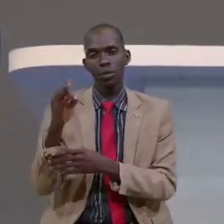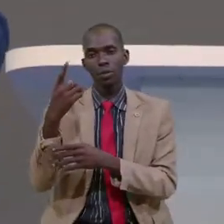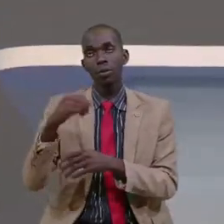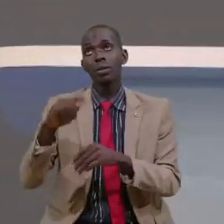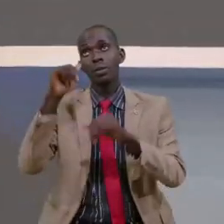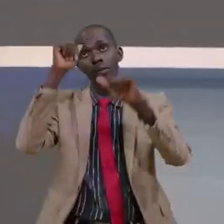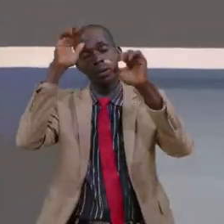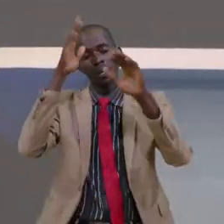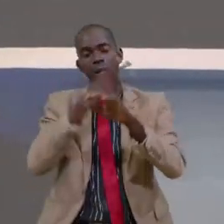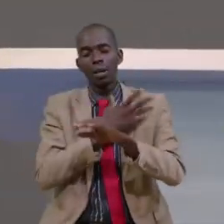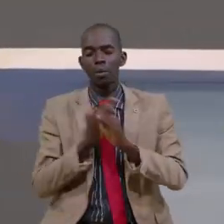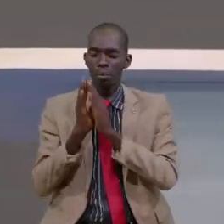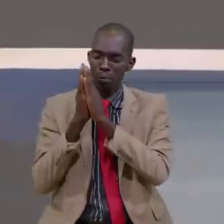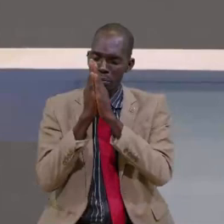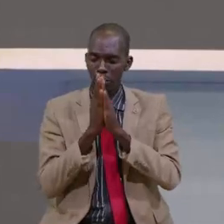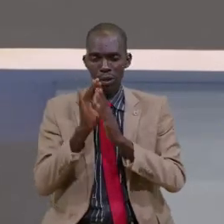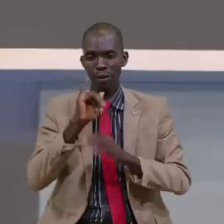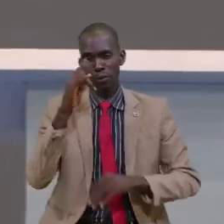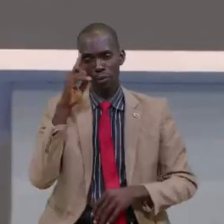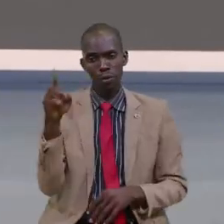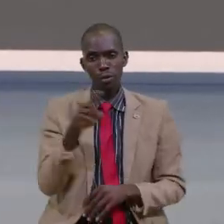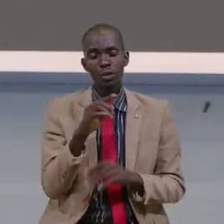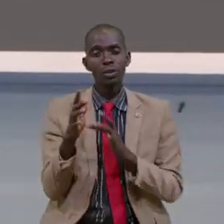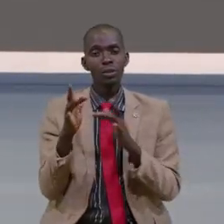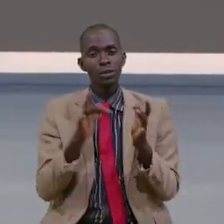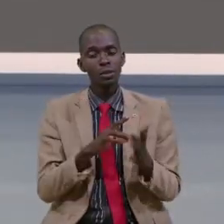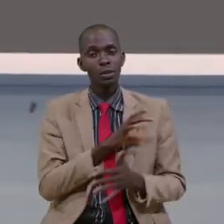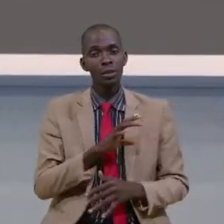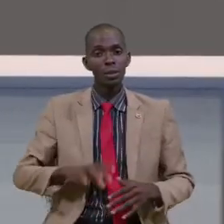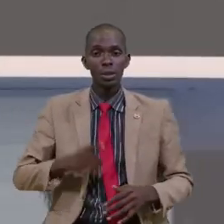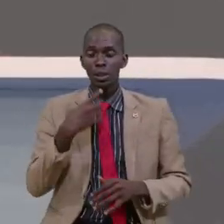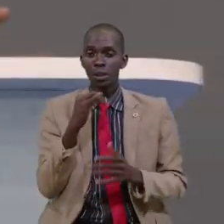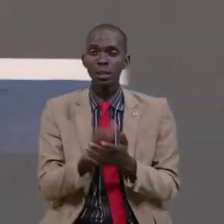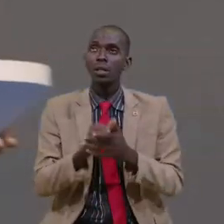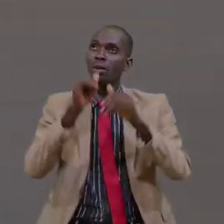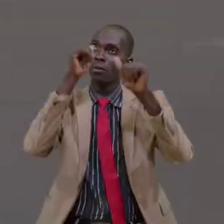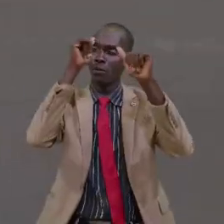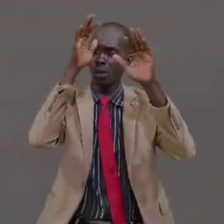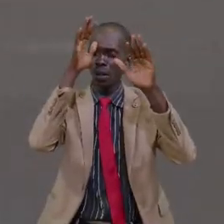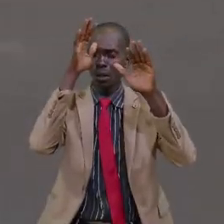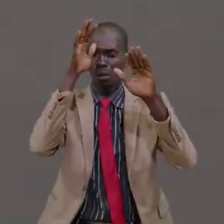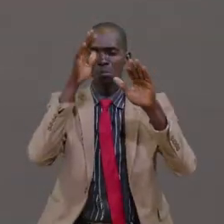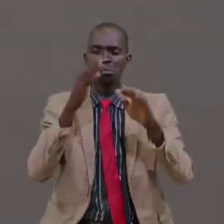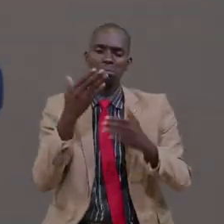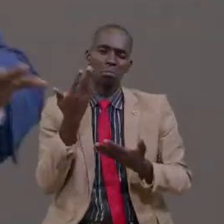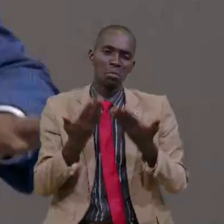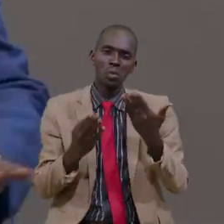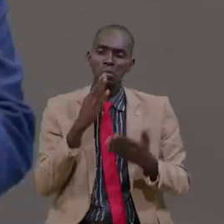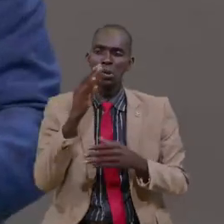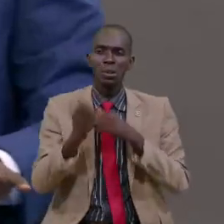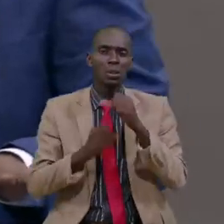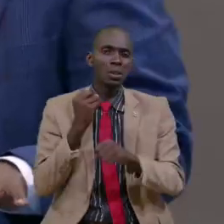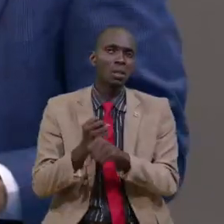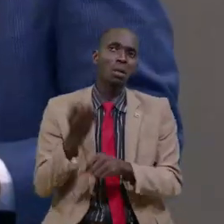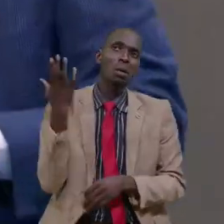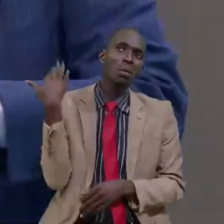il intercède pour toi. Et Jésus-Christ a dit Père, que ces années, que ce soit les